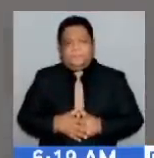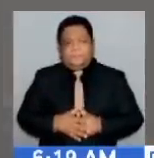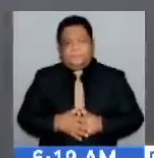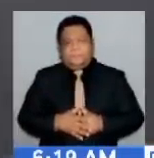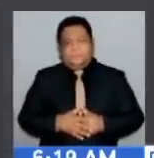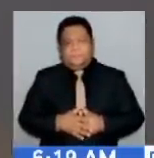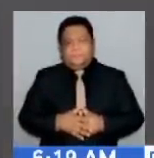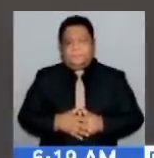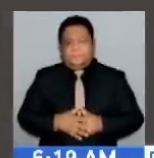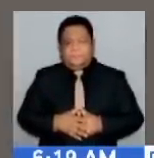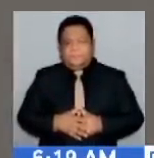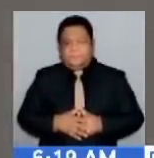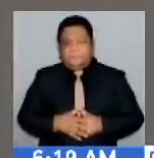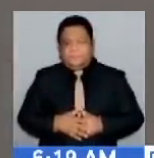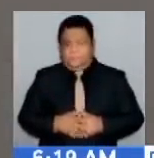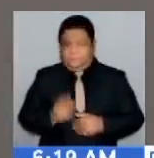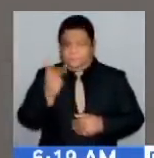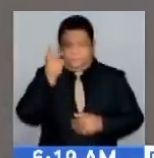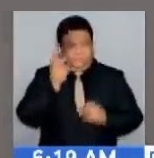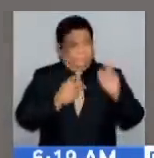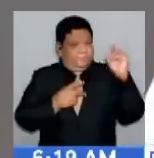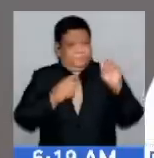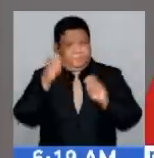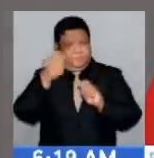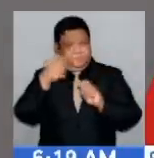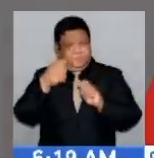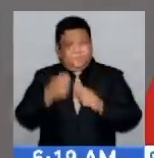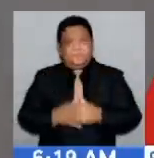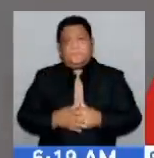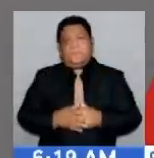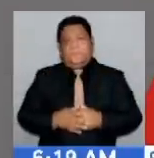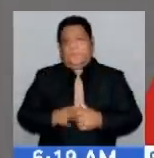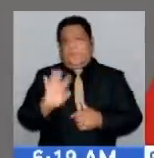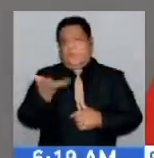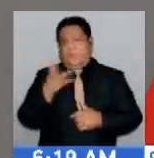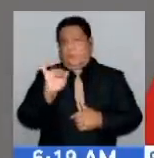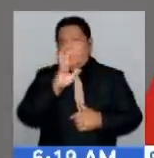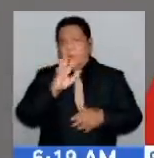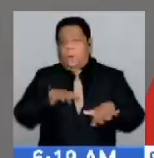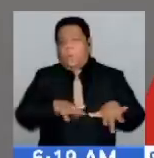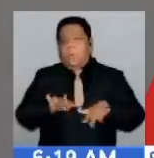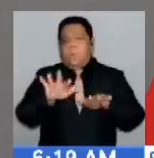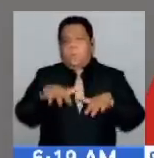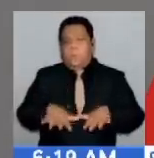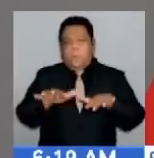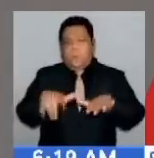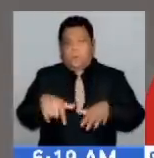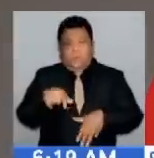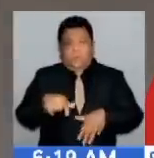Sa video na kuha ni Mary Rose Oranda, nagmistulang dagat ng kalsada sa Sitio Escalon, Barangay Cagniog, Sirigao